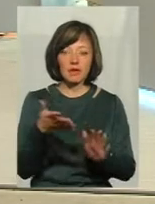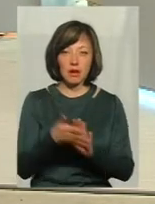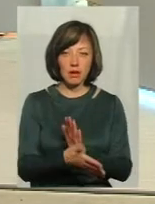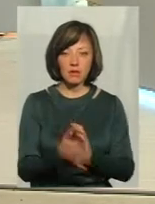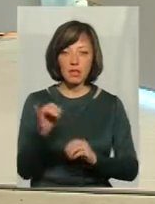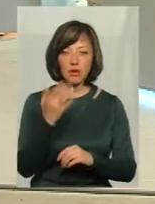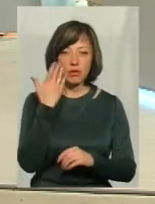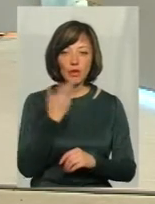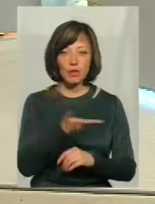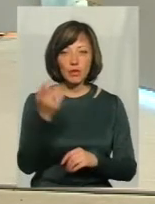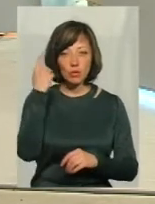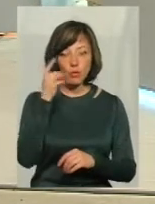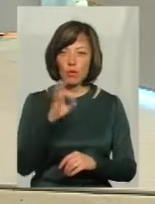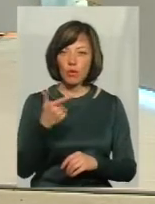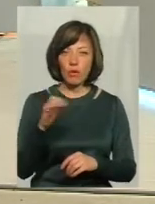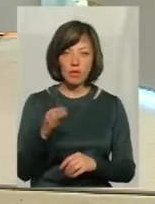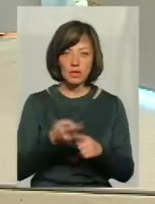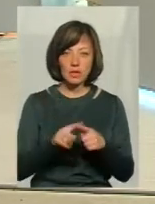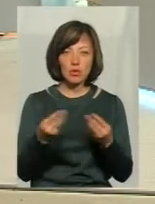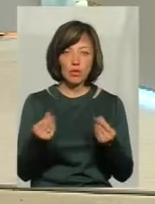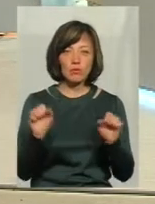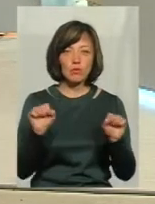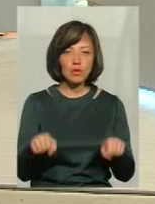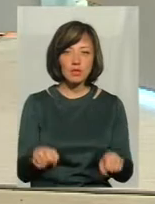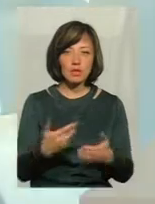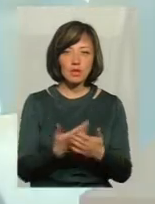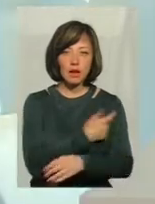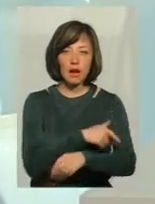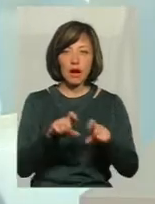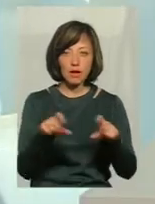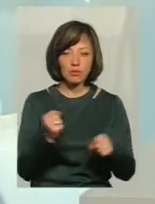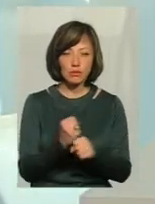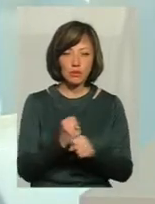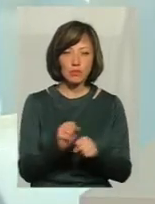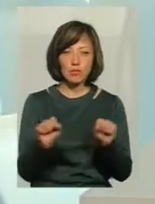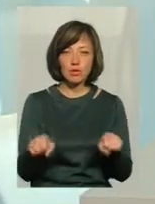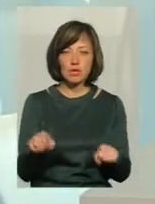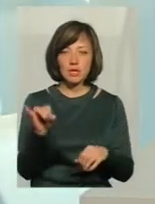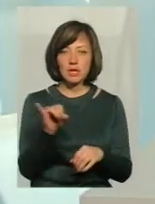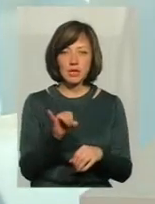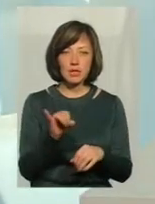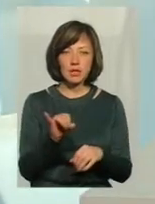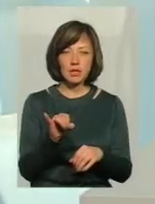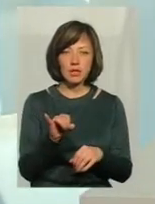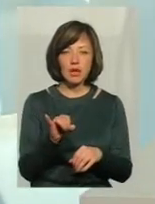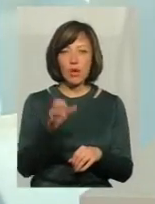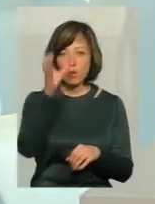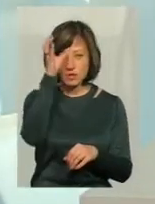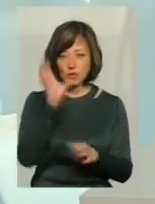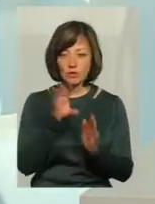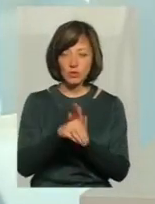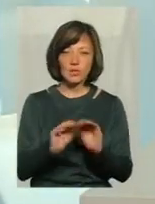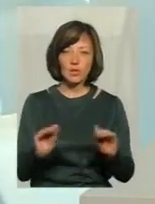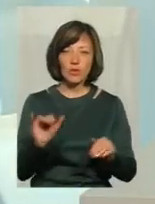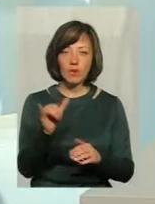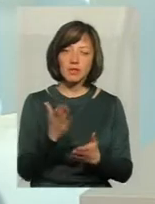І коли ви думаєте, ого, а на ці ж гроші ми можемо там і лікарню зробити, ми можемо там і інвестувати в освіту дітей, то тоді у вас